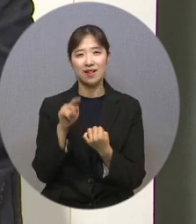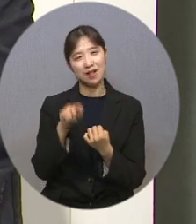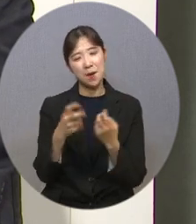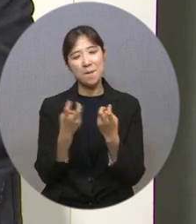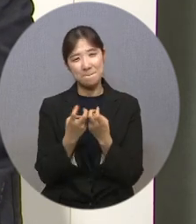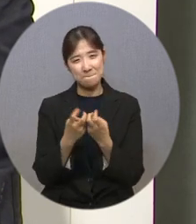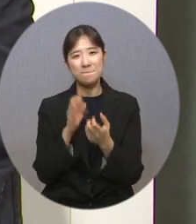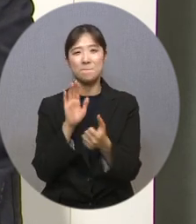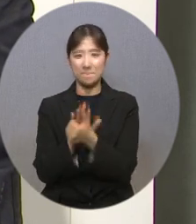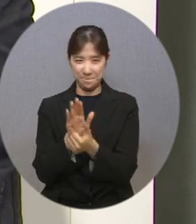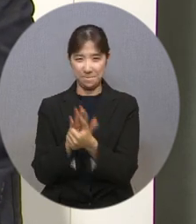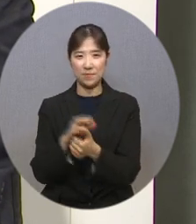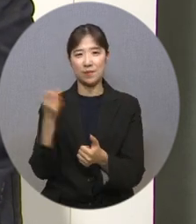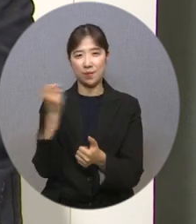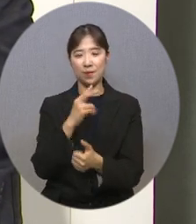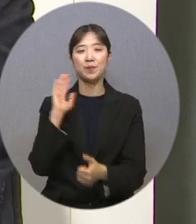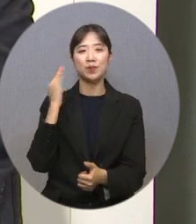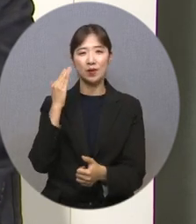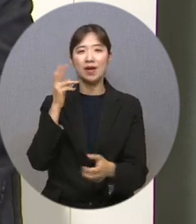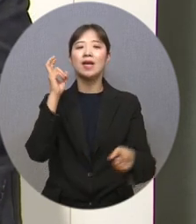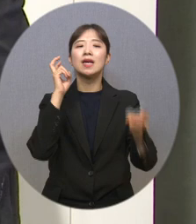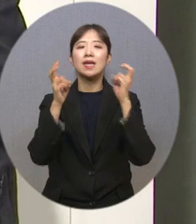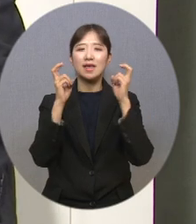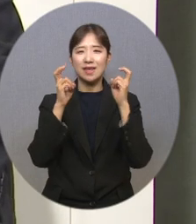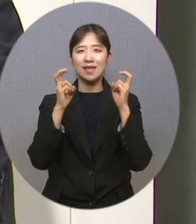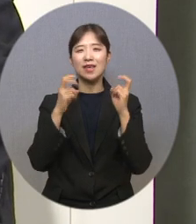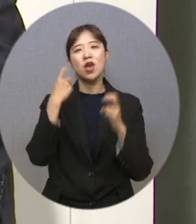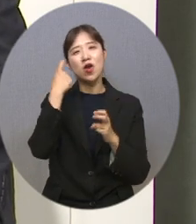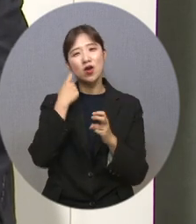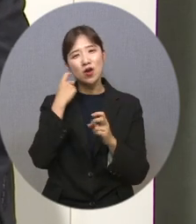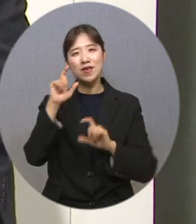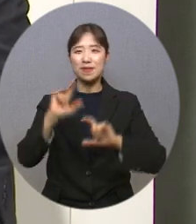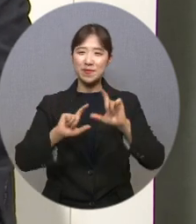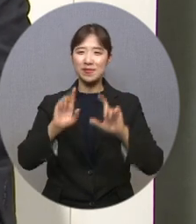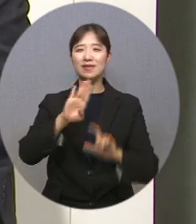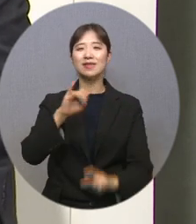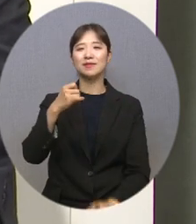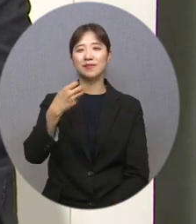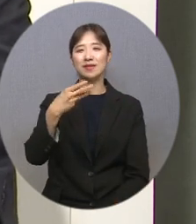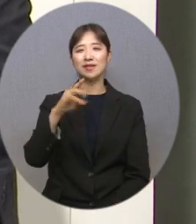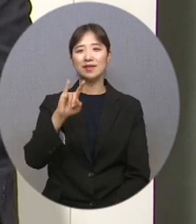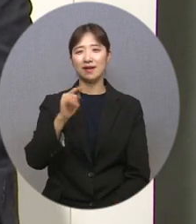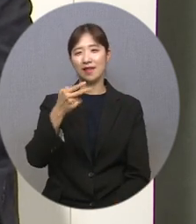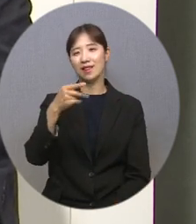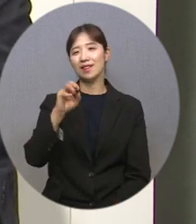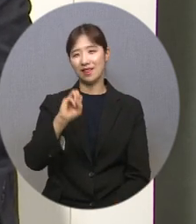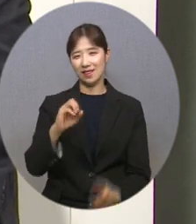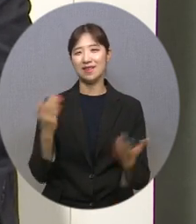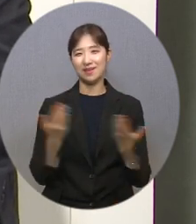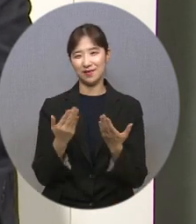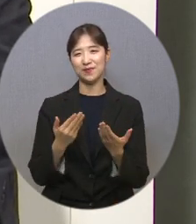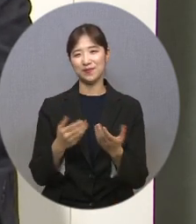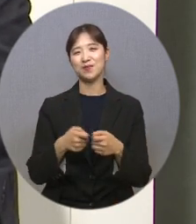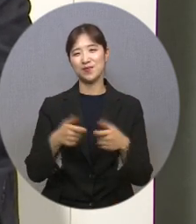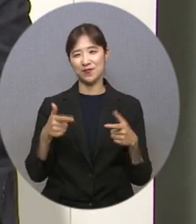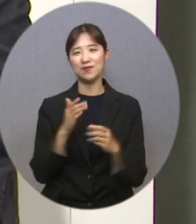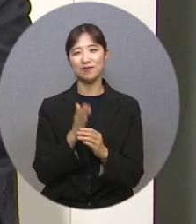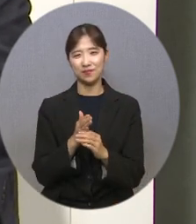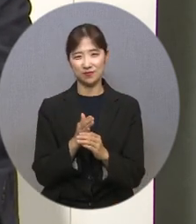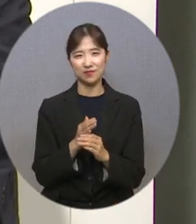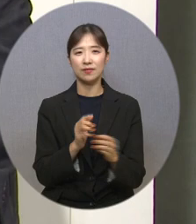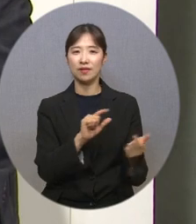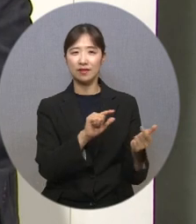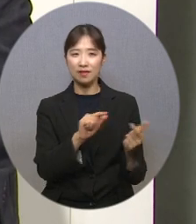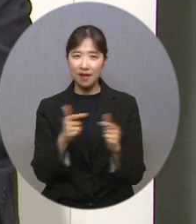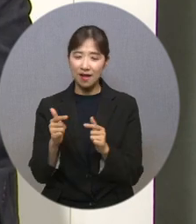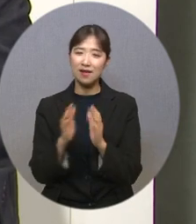도와주고 최근에는 이제 기업의 이미지 브랜딩을 하는 일들도 확장을 하고 있습니다. 그래서